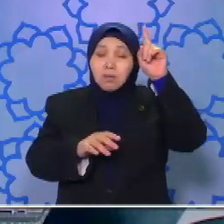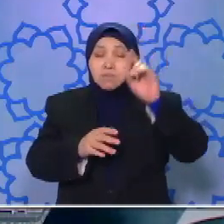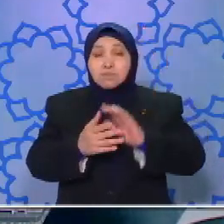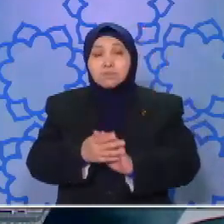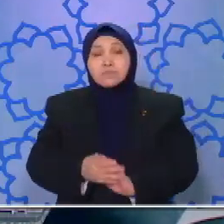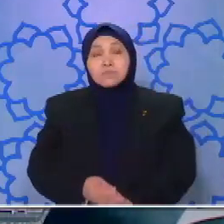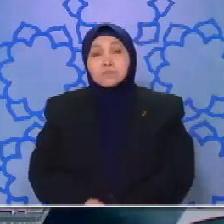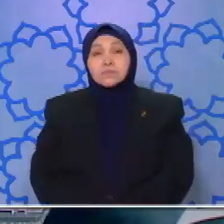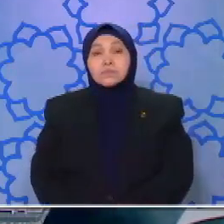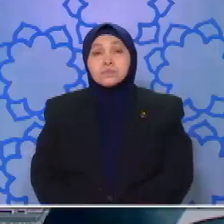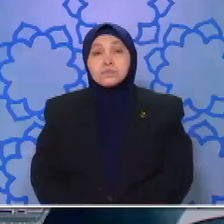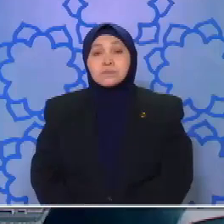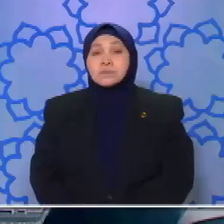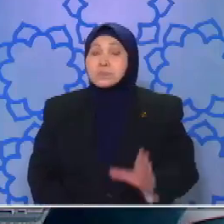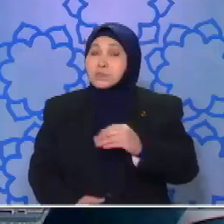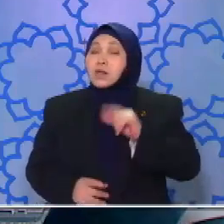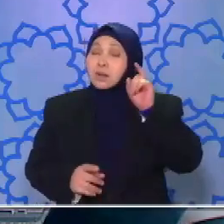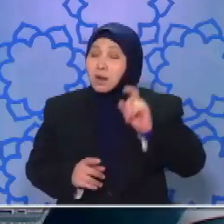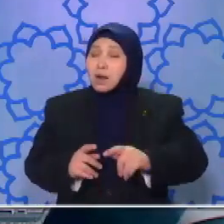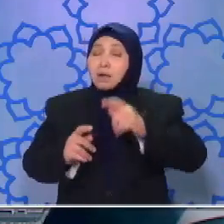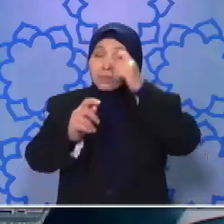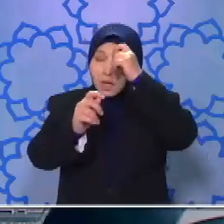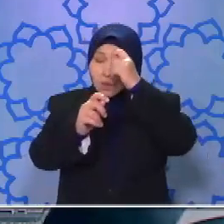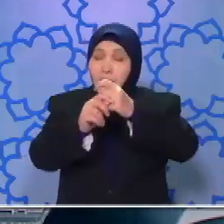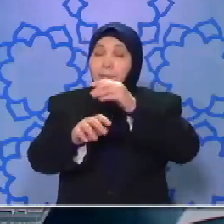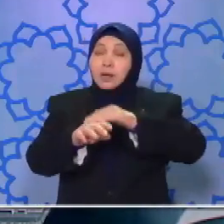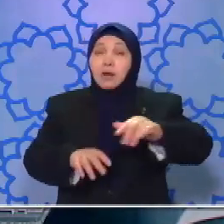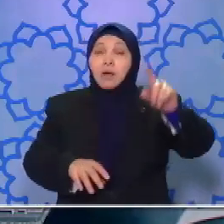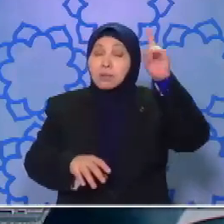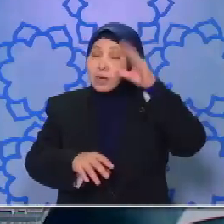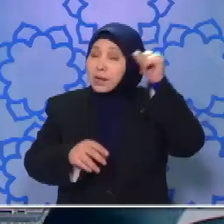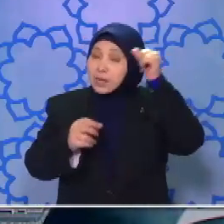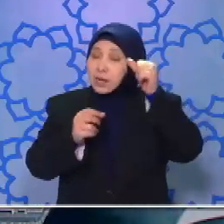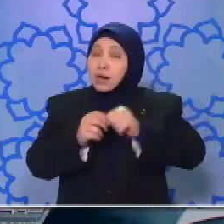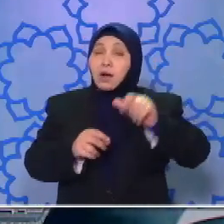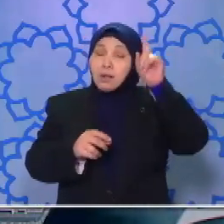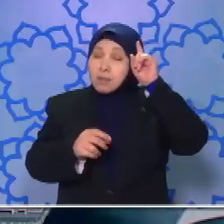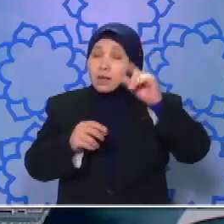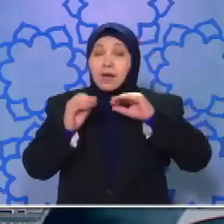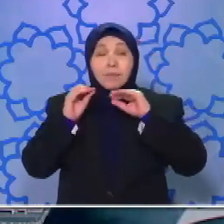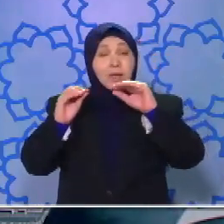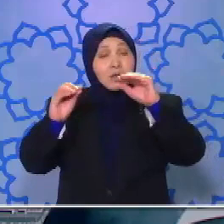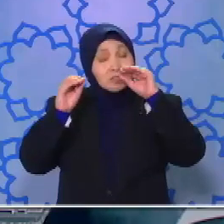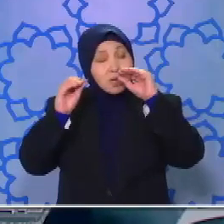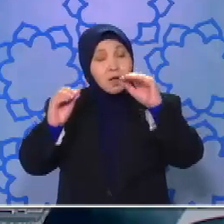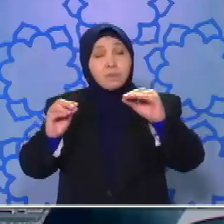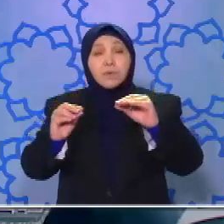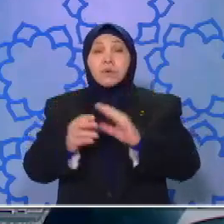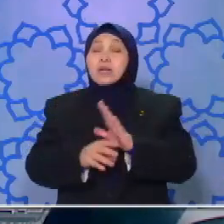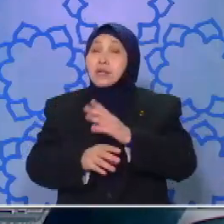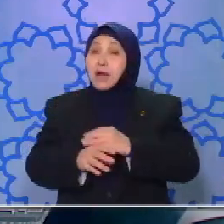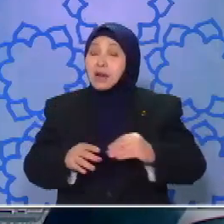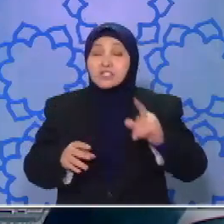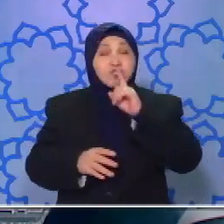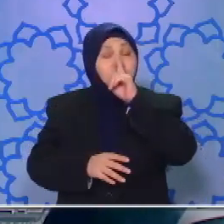'alim. Dan hendaklah kamu bertakwa kepada Allah, dan ingatlah Allah akan mengajarkan kepada kamu. Dan